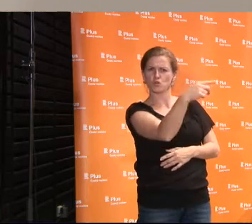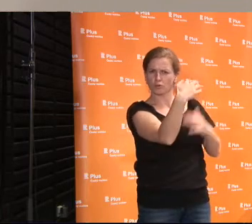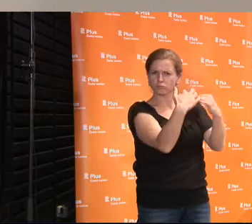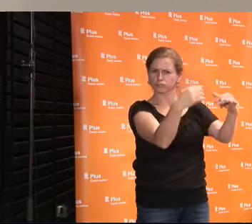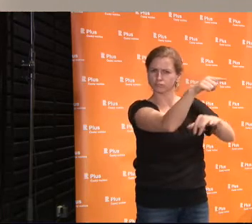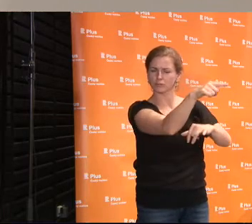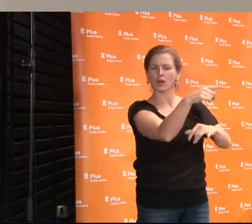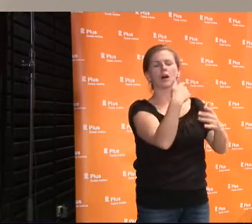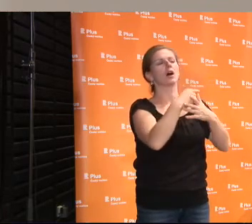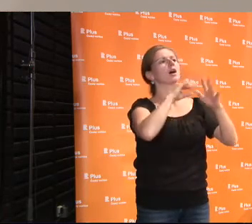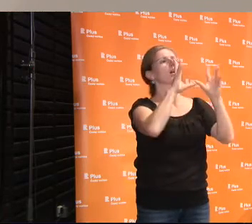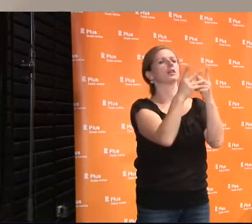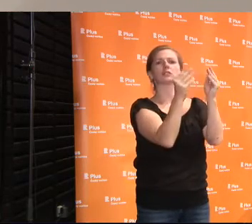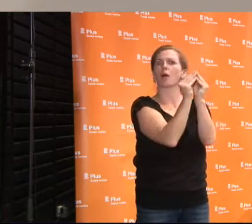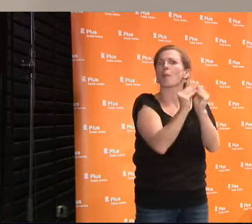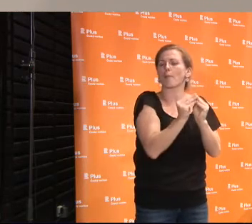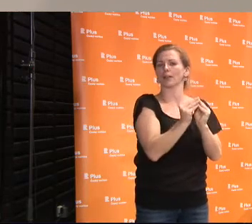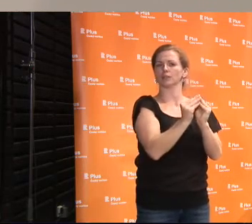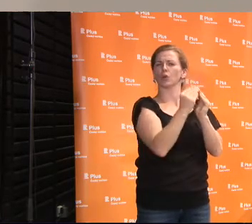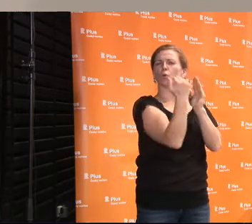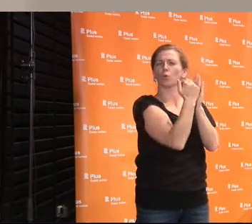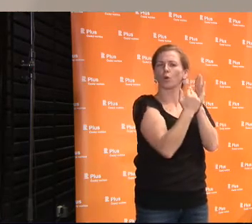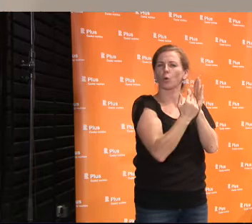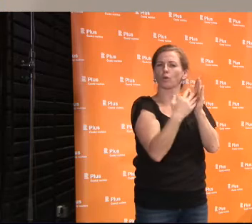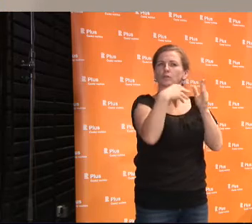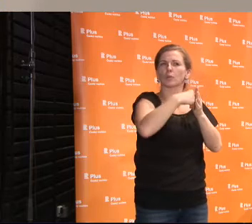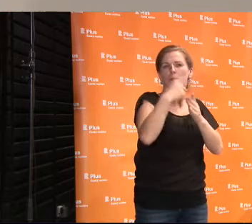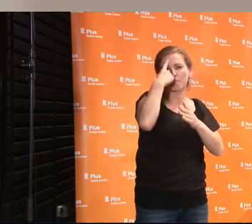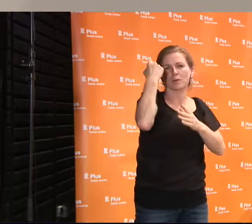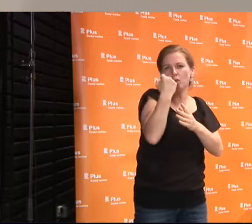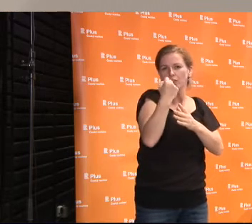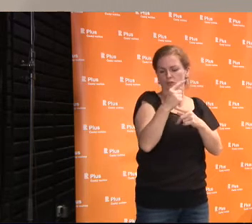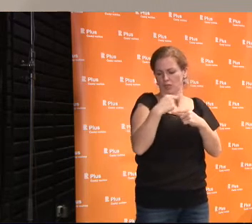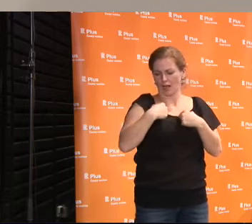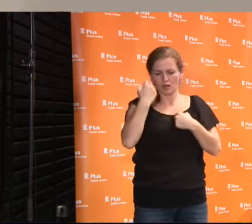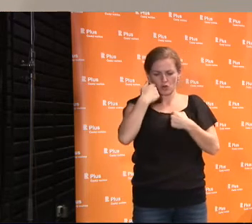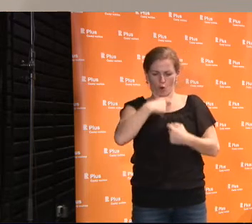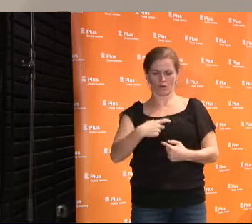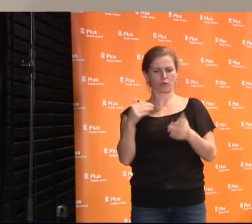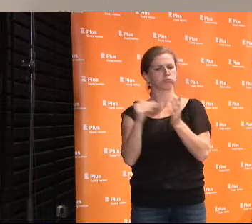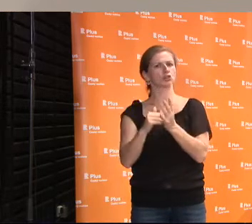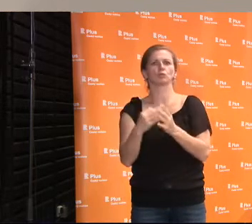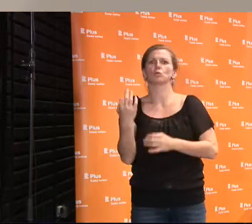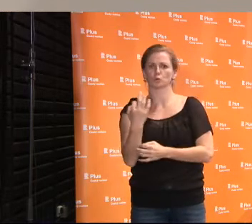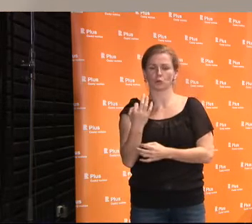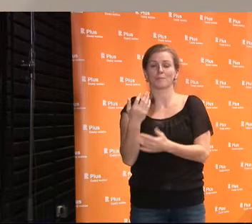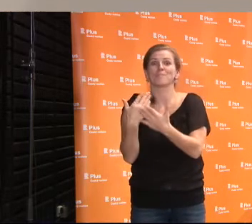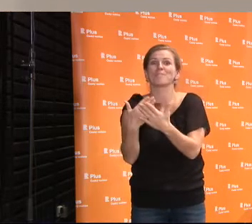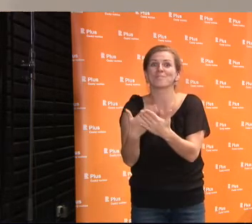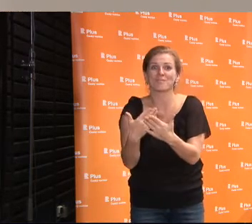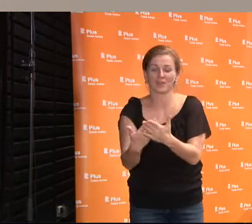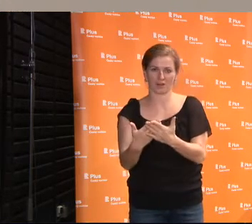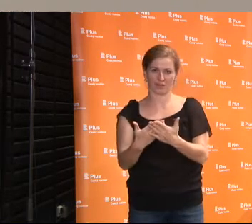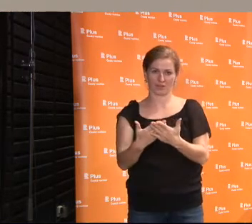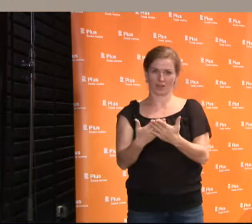popsal kurikulum, dovednosti, které vlastně my potřebujeme. To je přesně jedna z věcí, na který